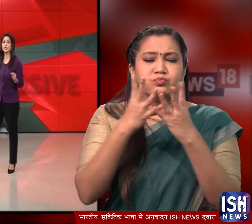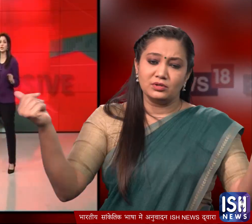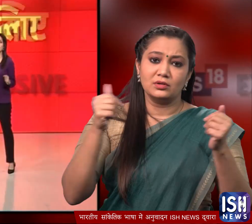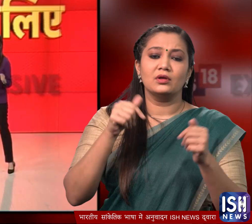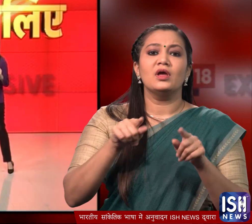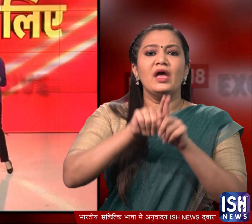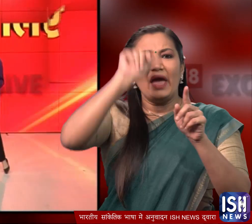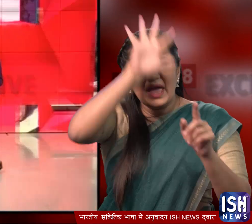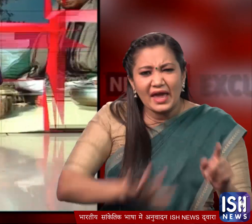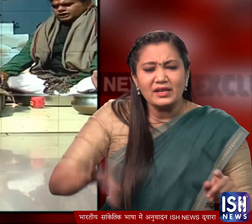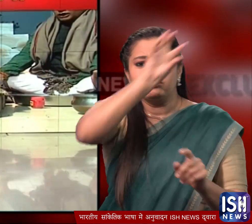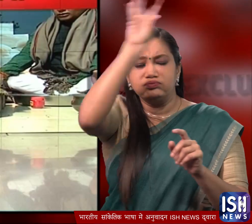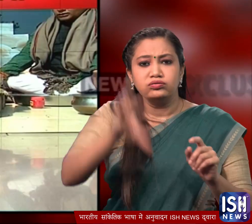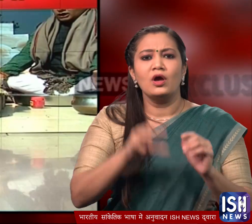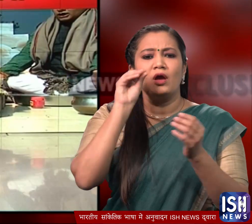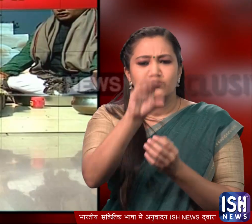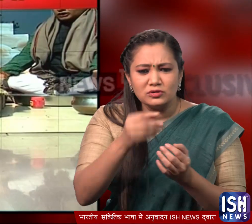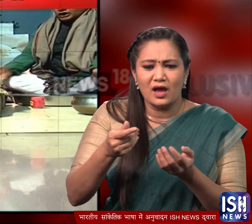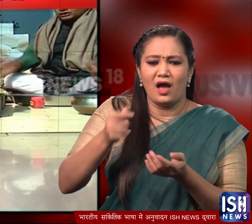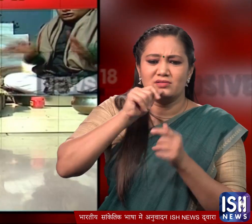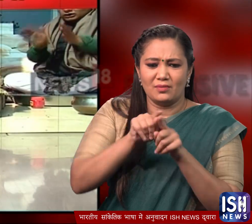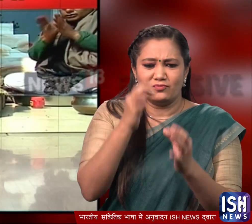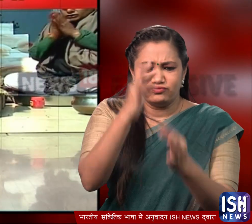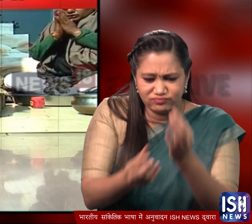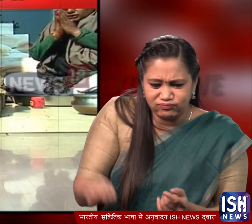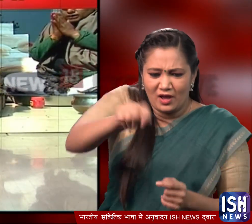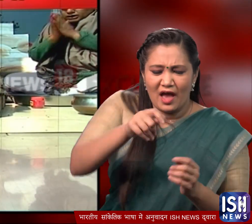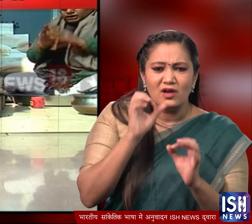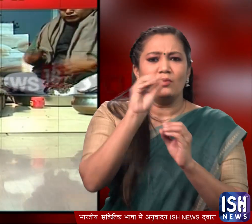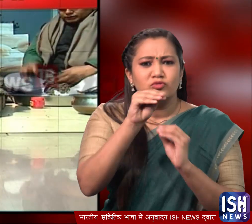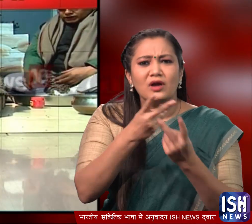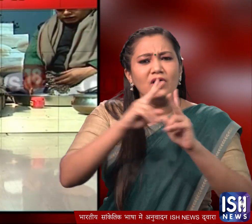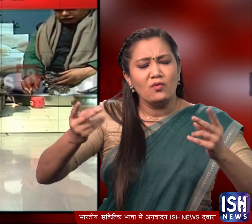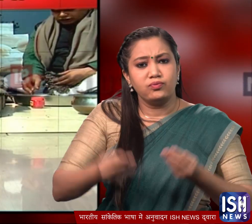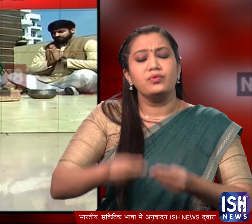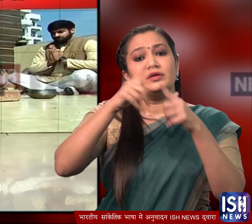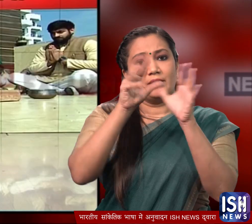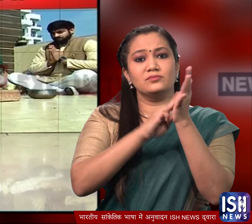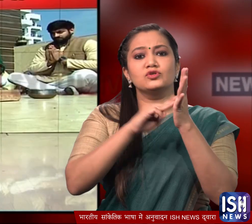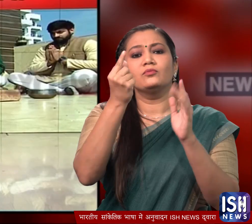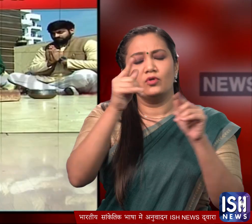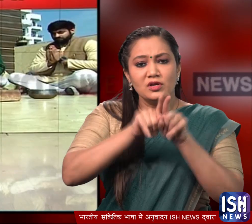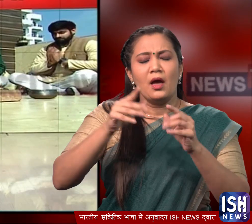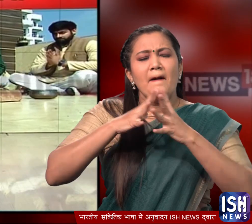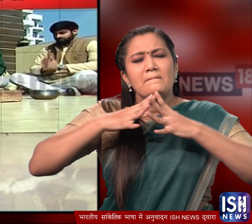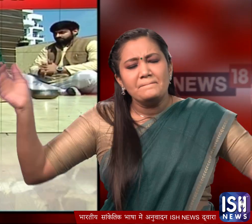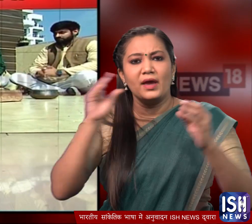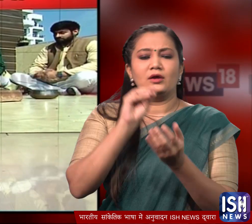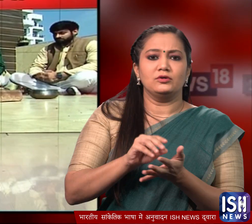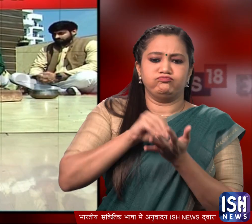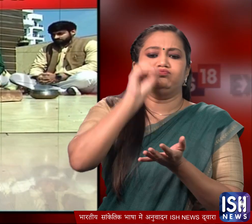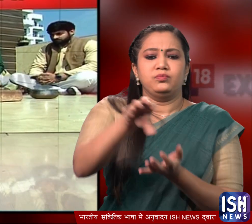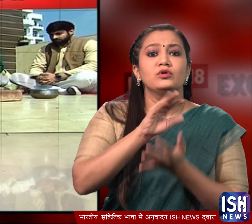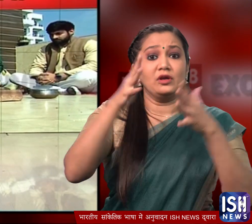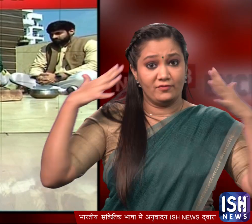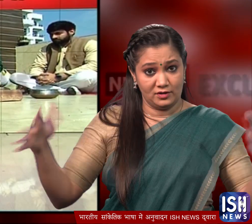पूरे देश में अब हवन और पूजन का दौर शुरू हो गया है और इसी कड़ी में जम्मू कश्मीर के जम्मू शहर में भी लापता लोगों के लिए एक महायज्ञ